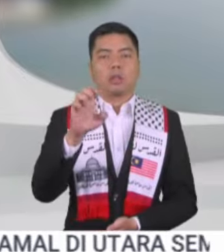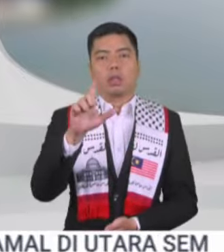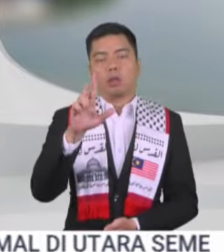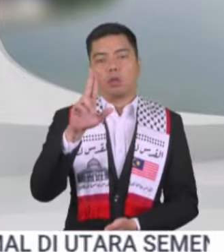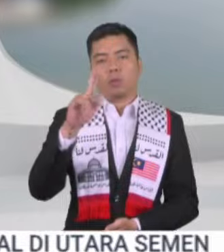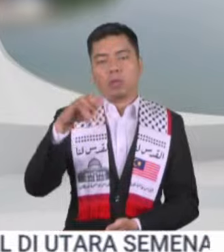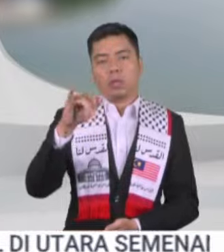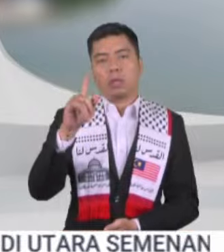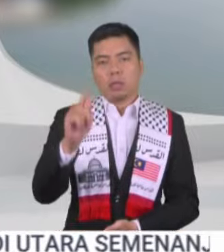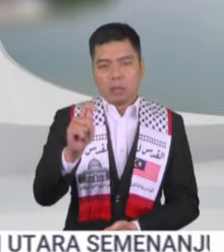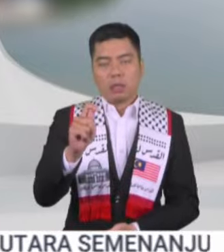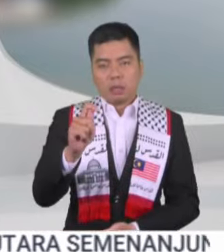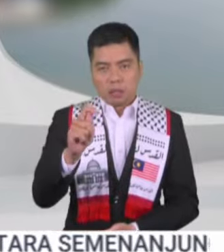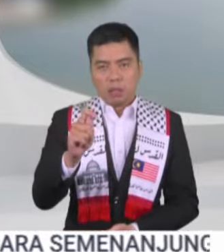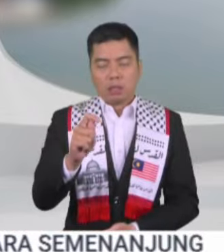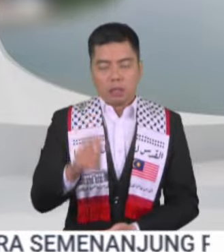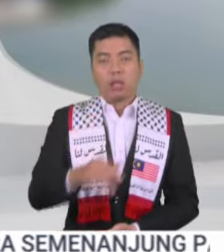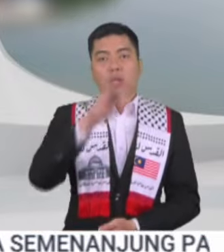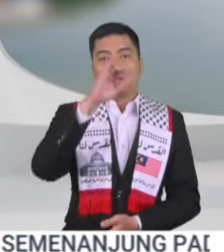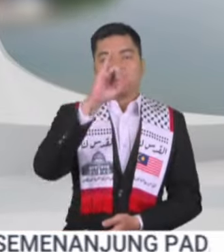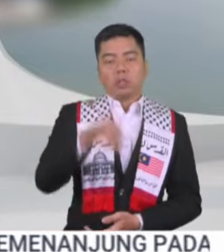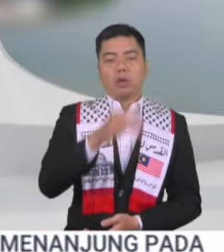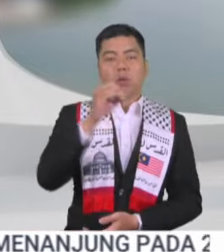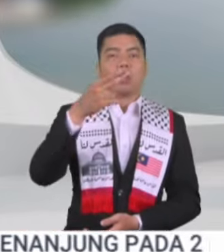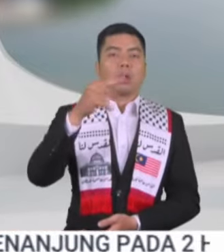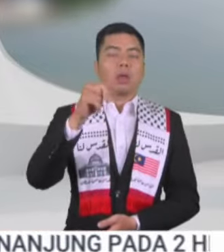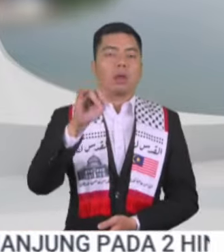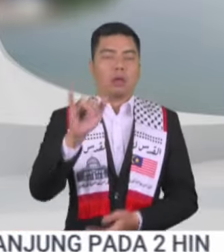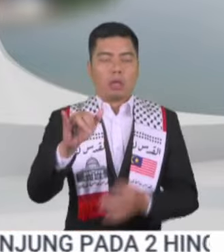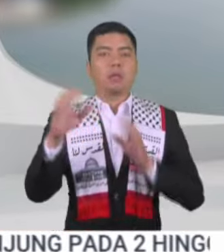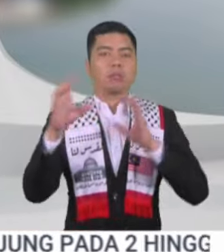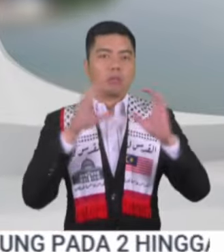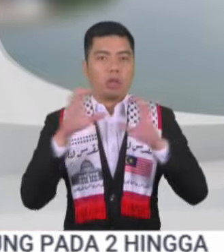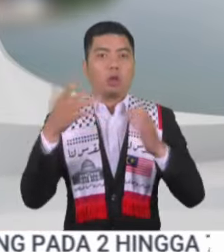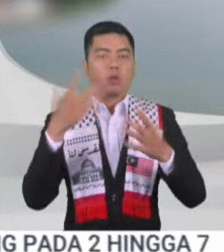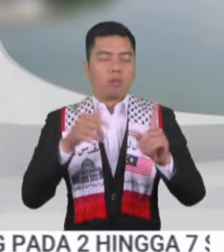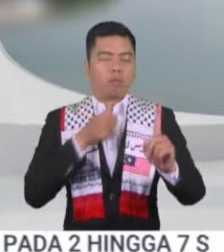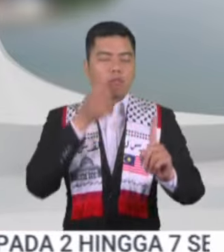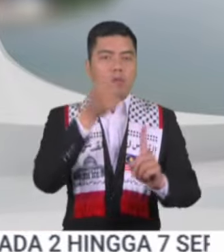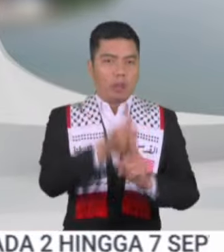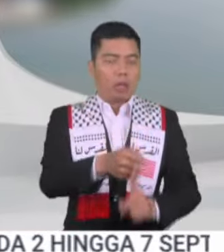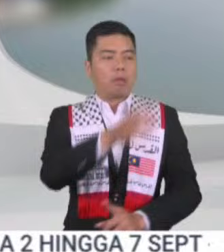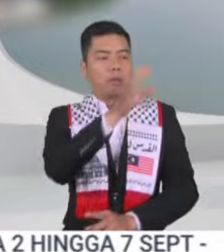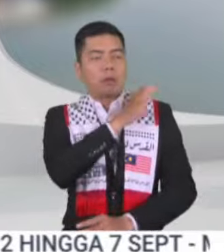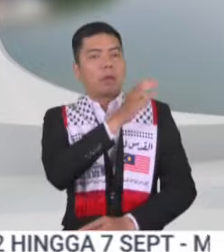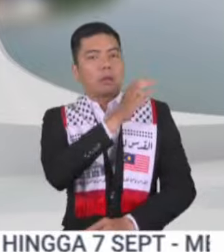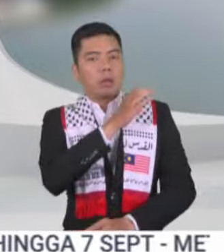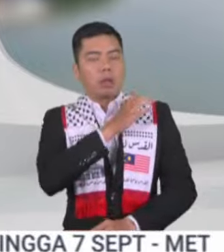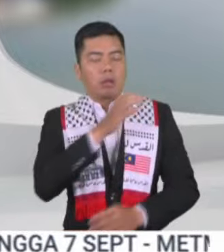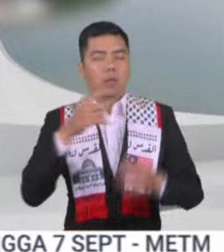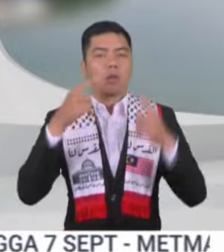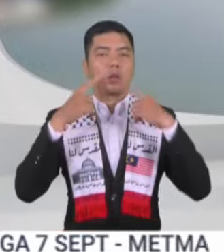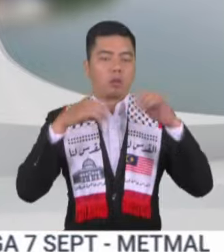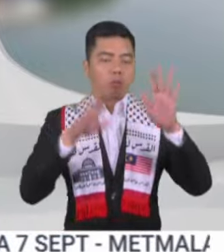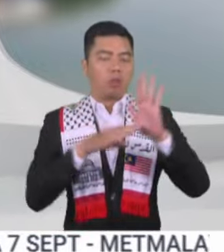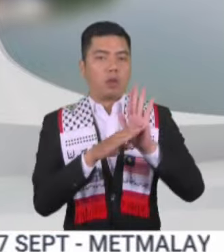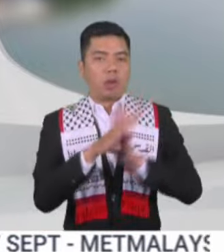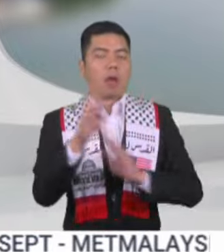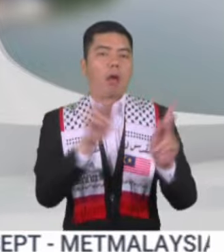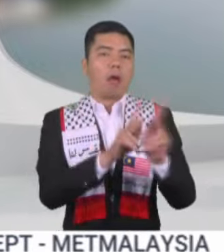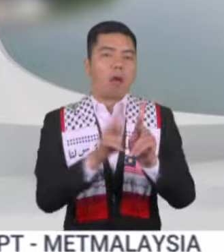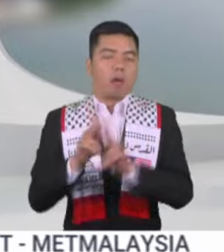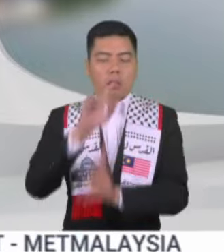Adun telupit Datuk Joni bon J kurum berkata Beliau juga telah mengarahkan jawatankuasa kemajuan dan keselamatan